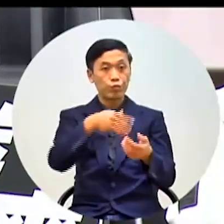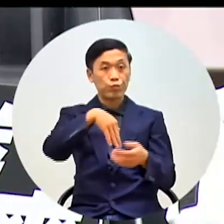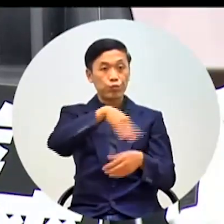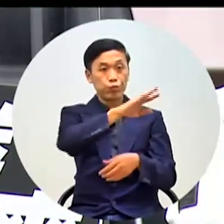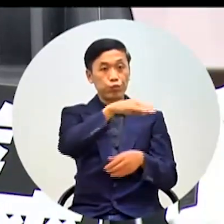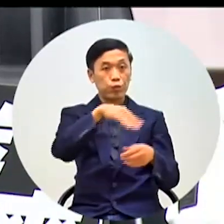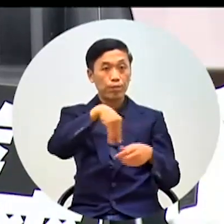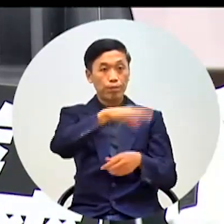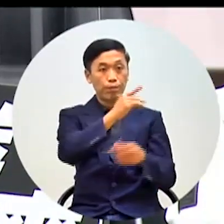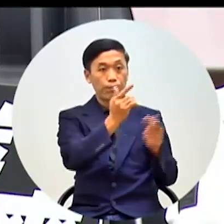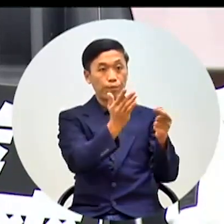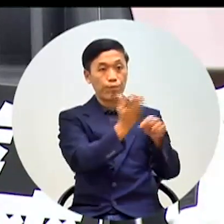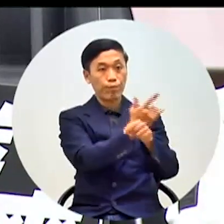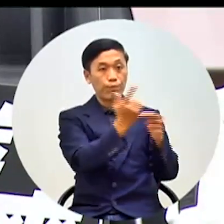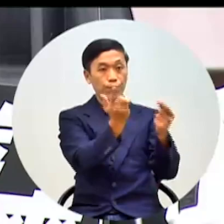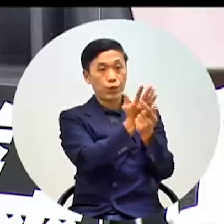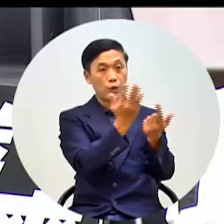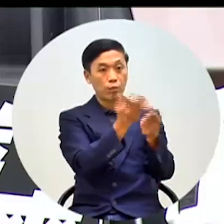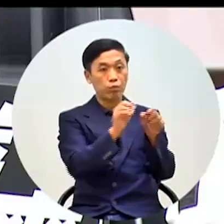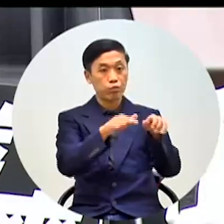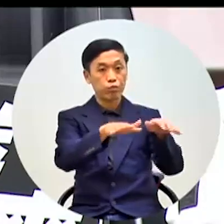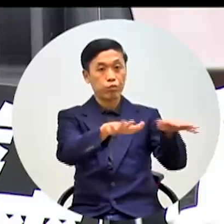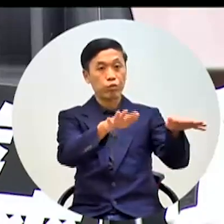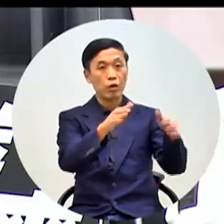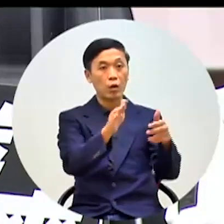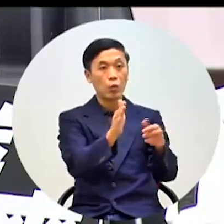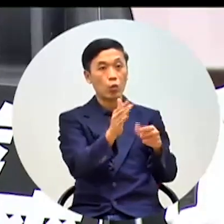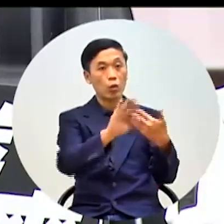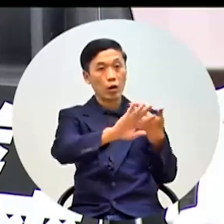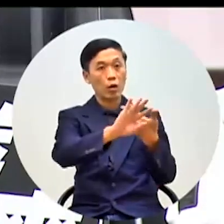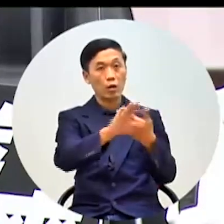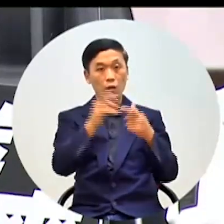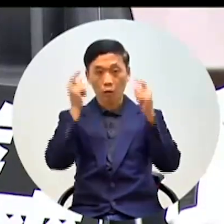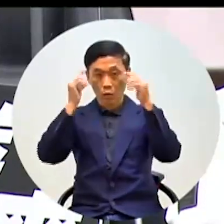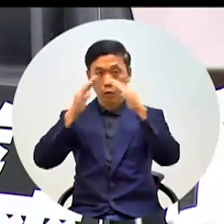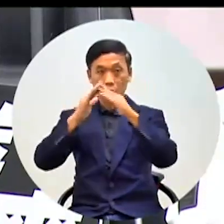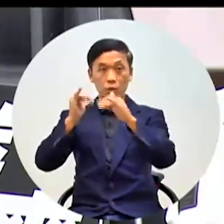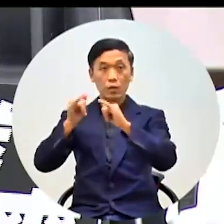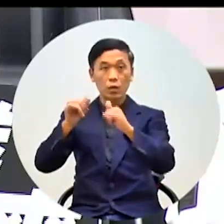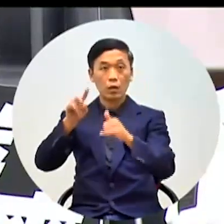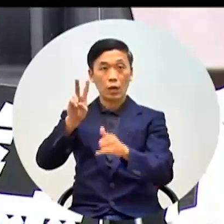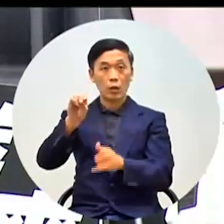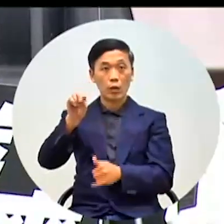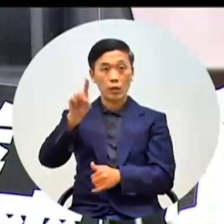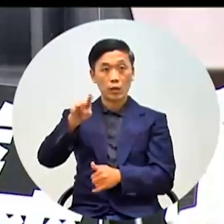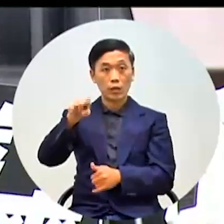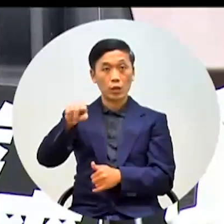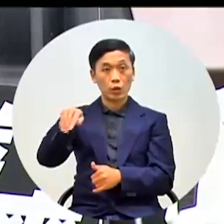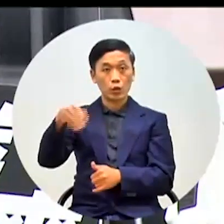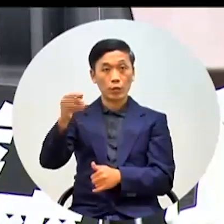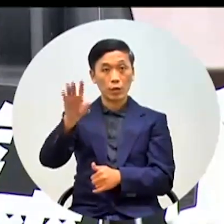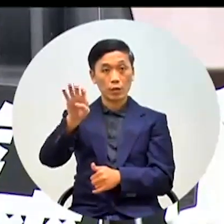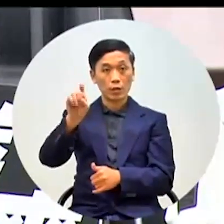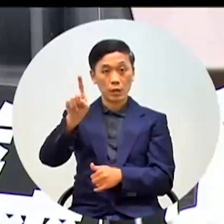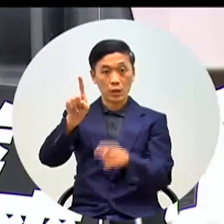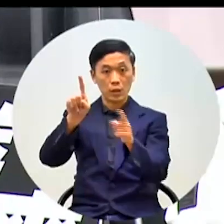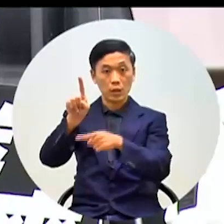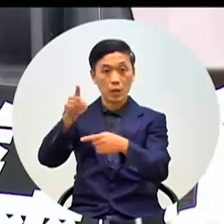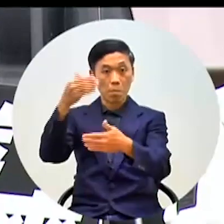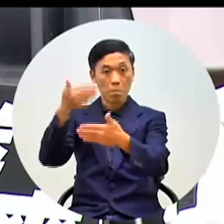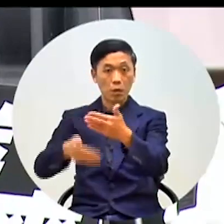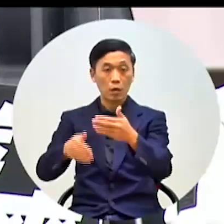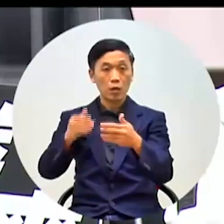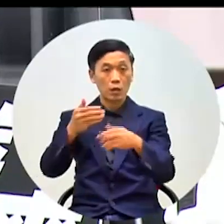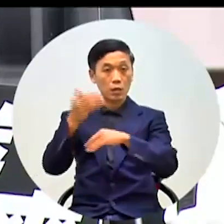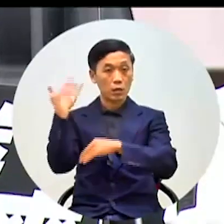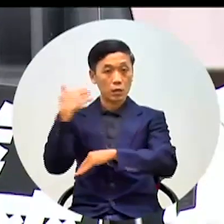的资料统计，我们去年高雄人口是直接减少21241人，比过去从县市合并以